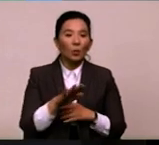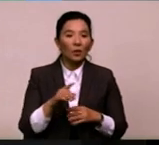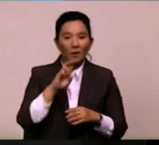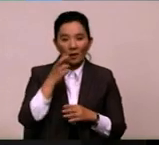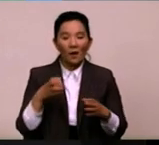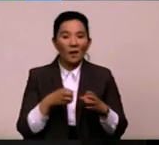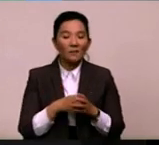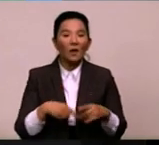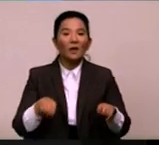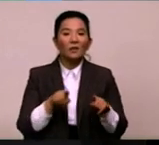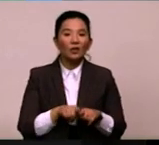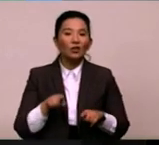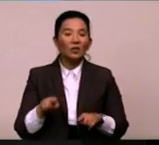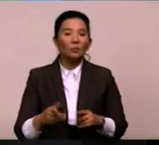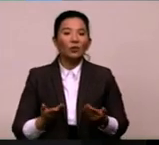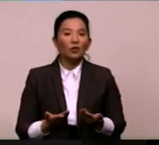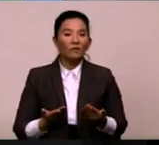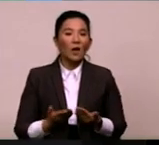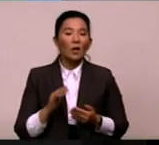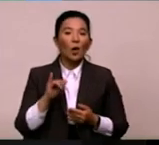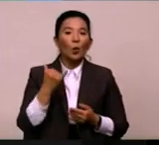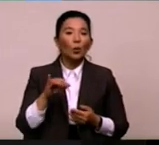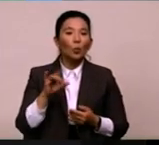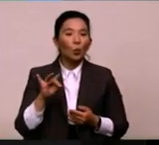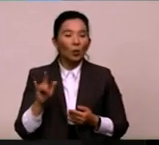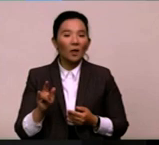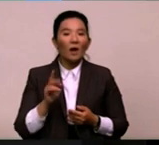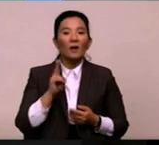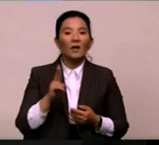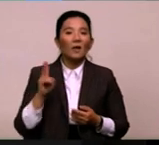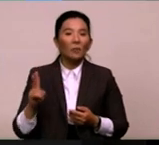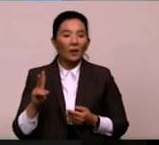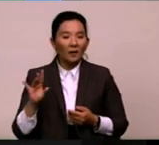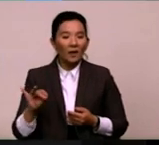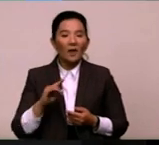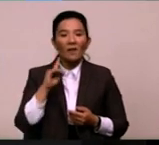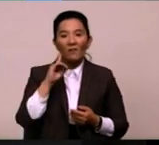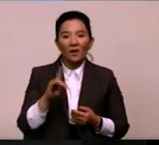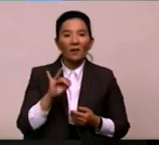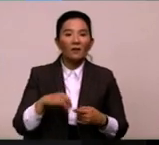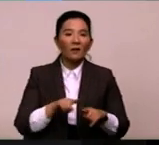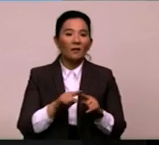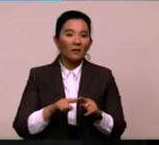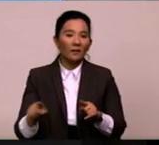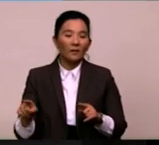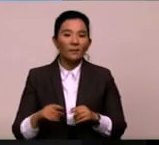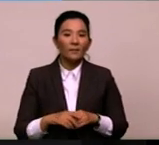ханства. Также здесь проживали уйгуры, каракалпаки, евреи и татары.